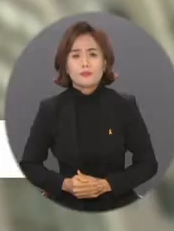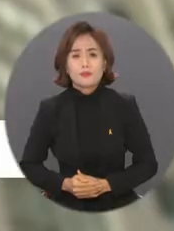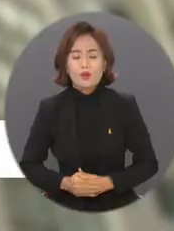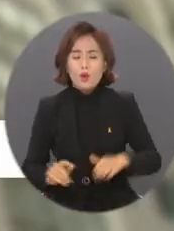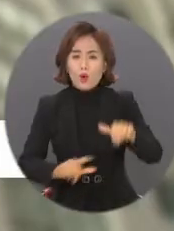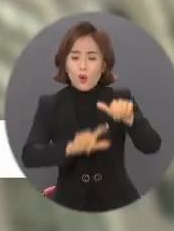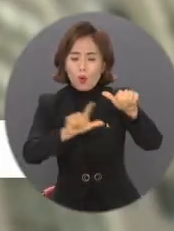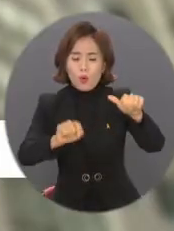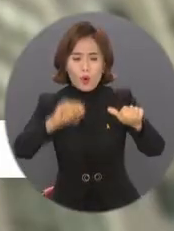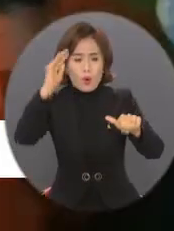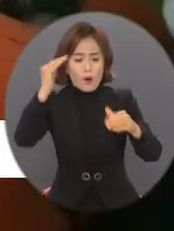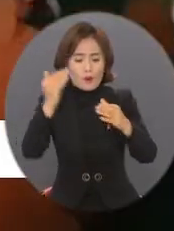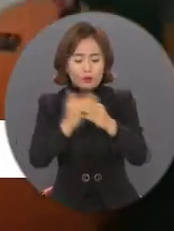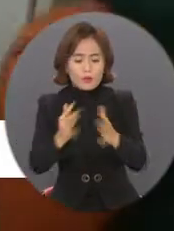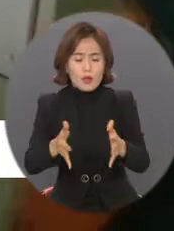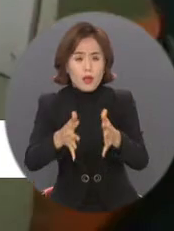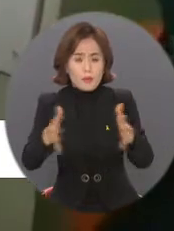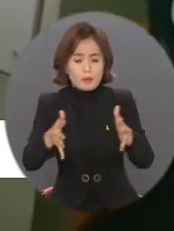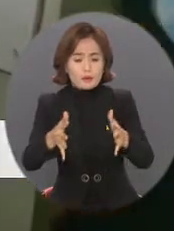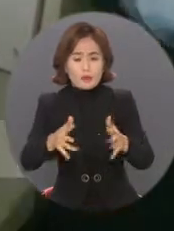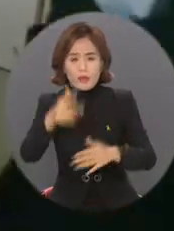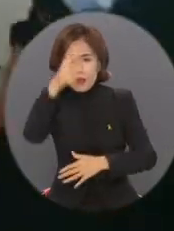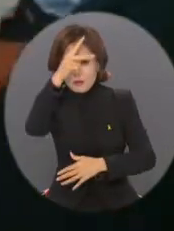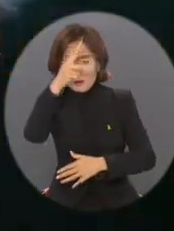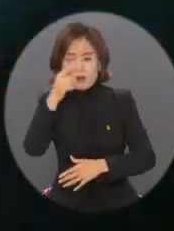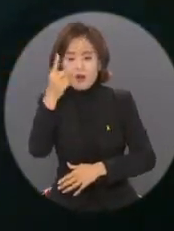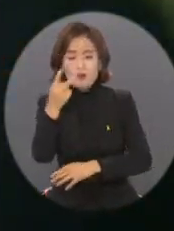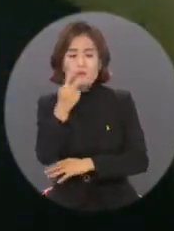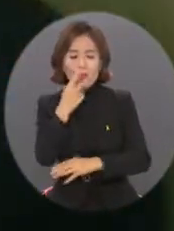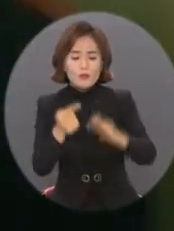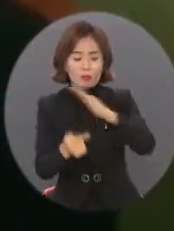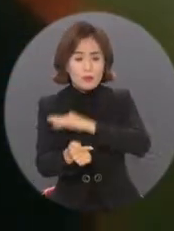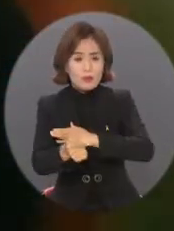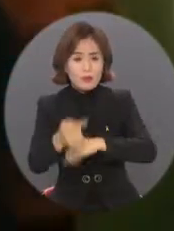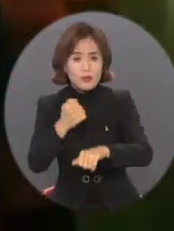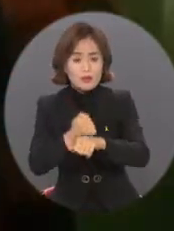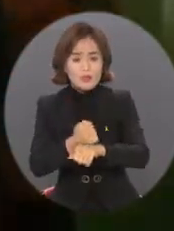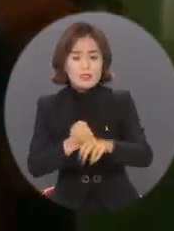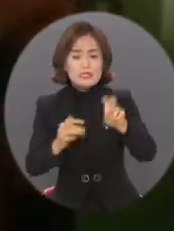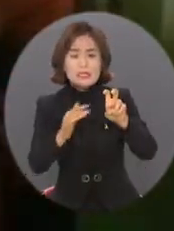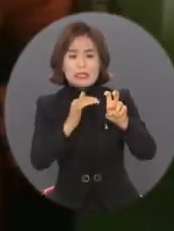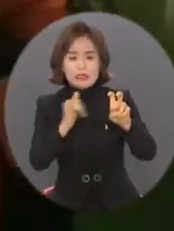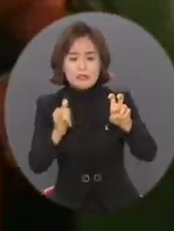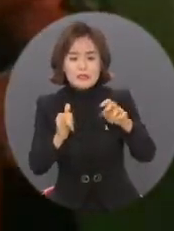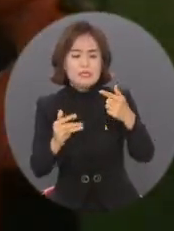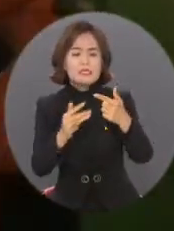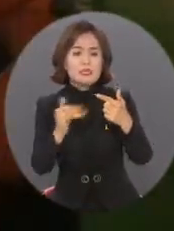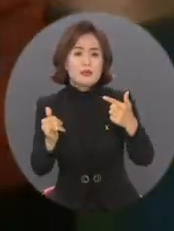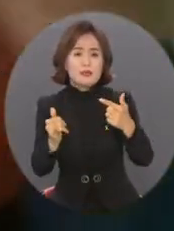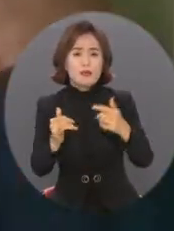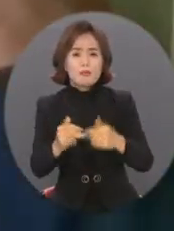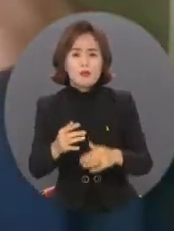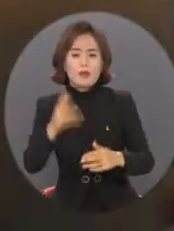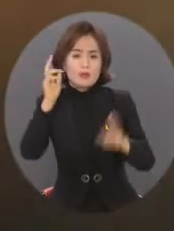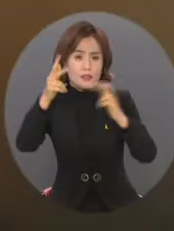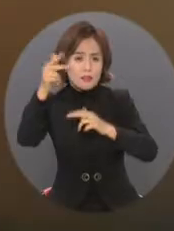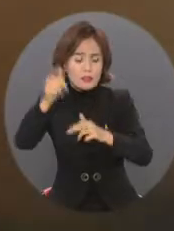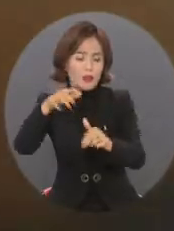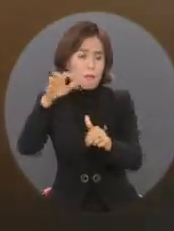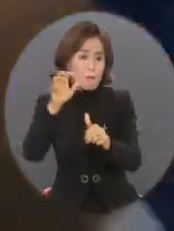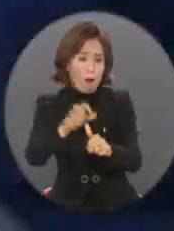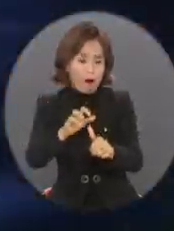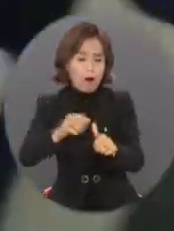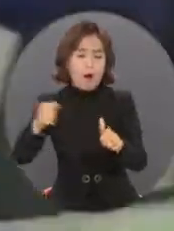지난 5월 화순의 한 아파트에 경찰과 소방대원이 들이 닥쳤습니다 20대 pc 방 직원 6명이 업주에게 폭행과